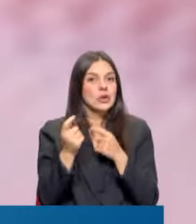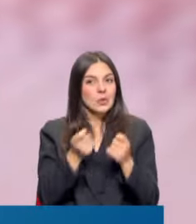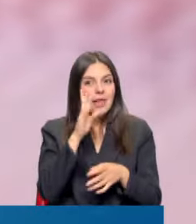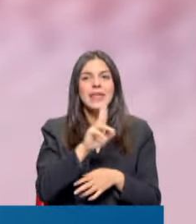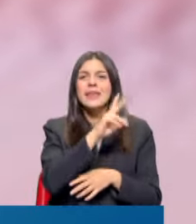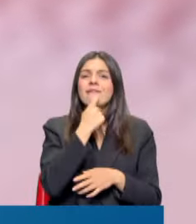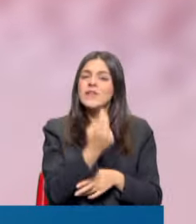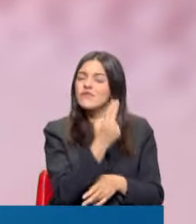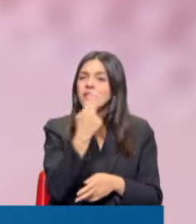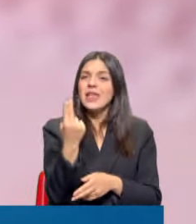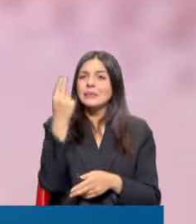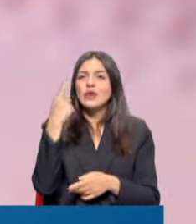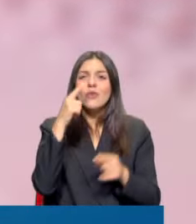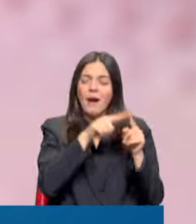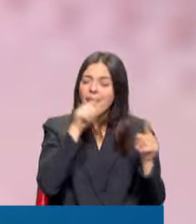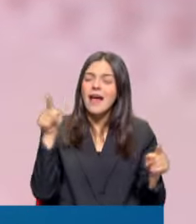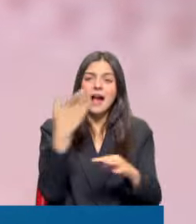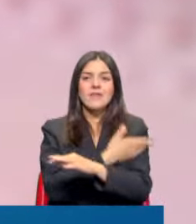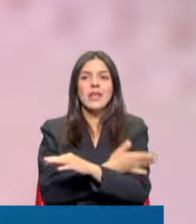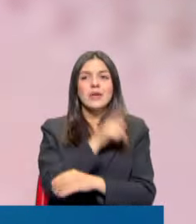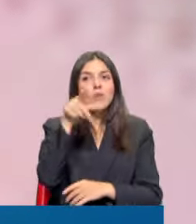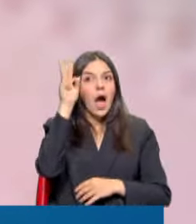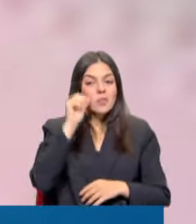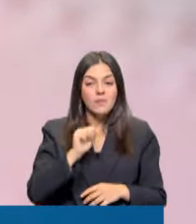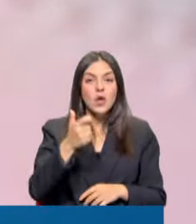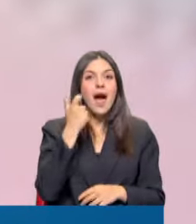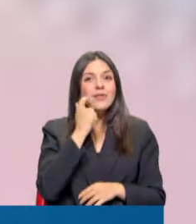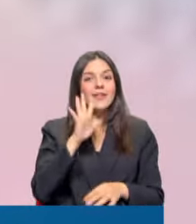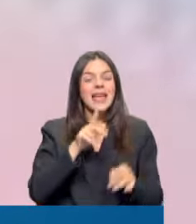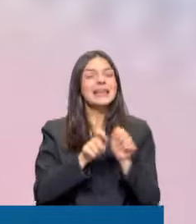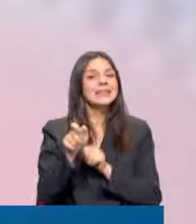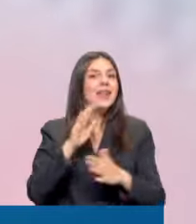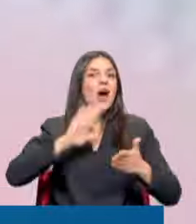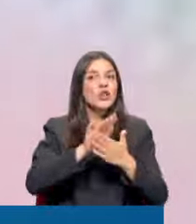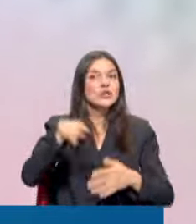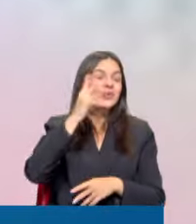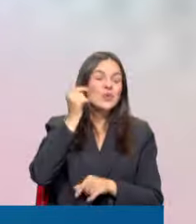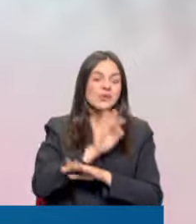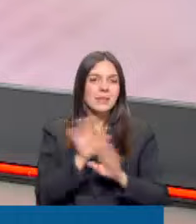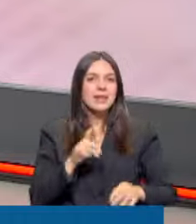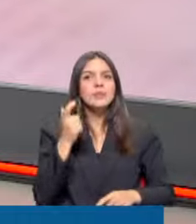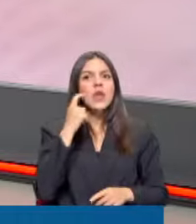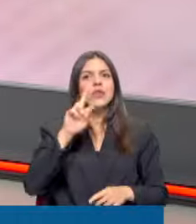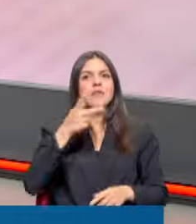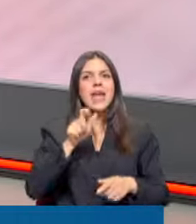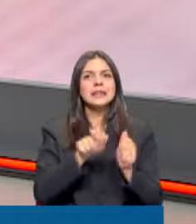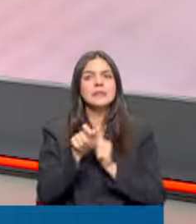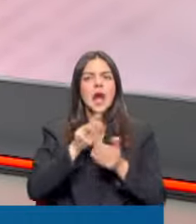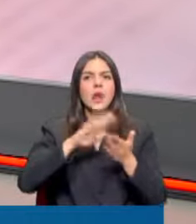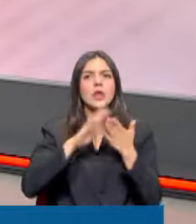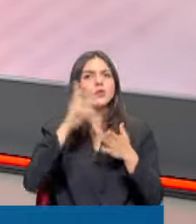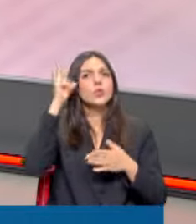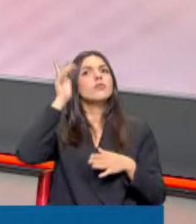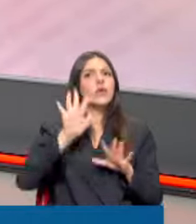77'ye vatandaşlar bu anlamlı günde Atatürk ve silah arkadaşlarını da unutmadı. Atatürk ve silah arkadaşlarını unutmayanlar